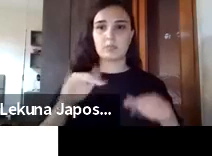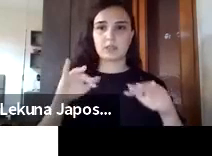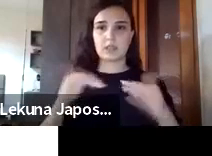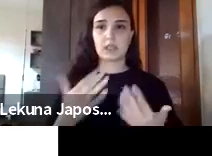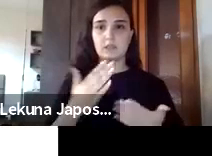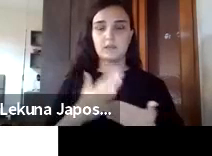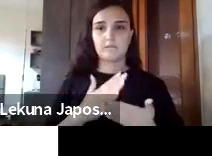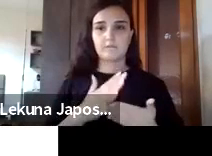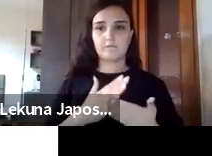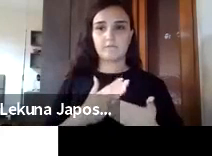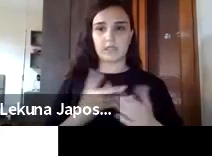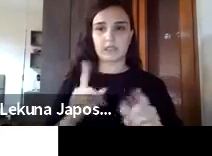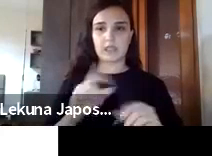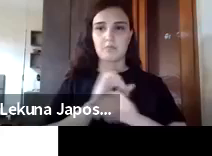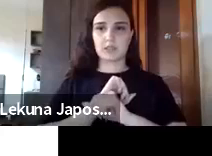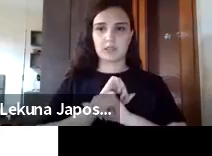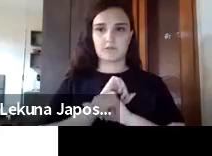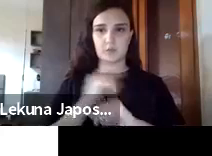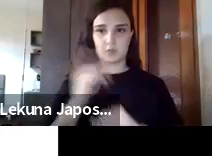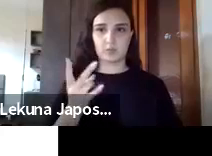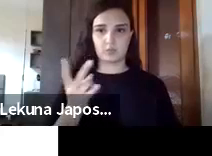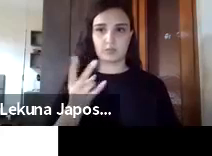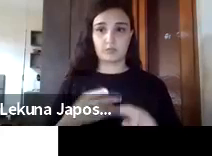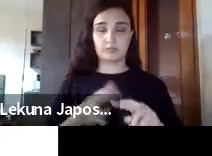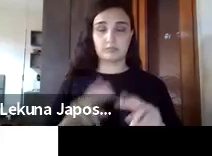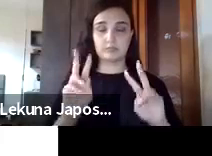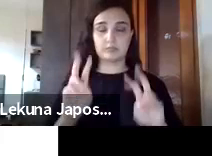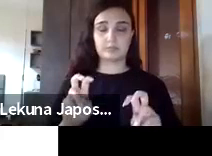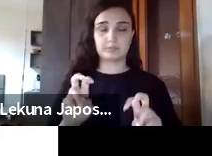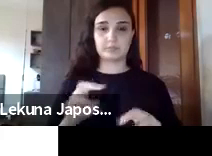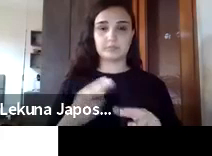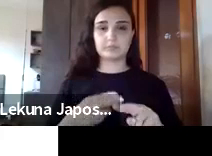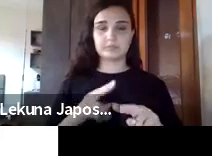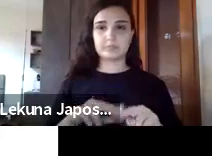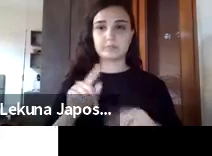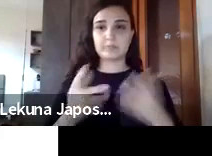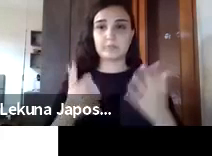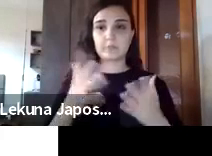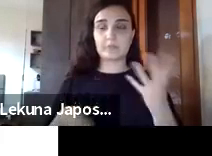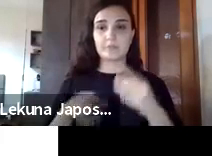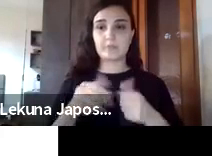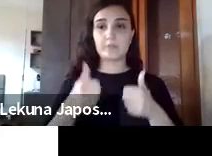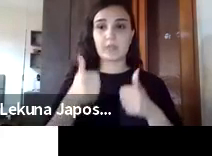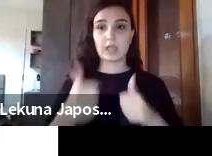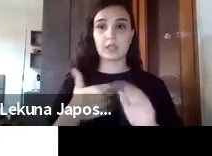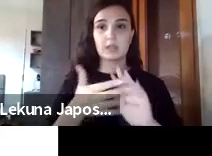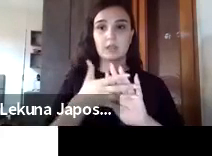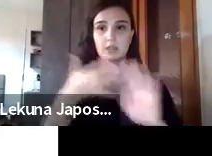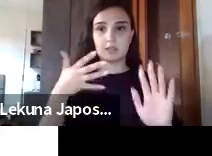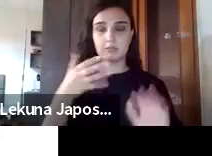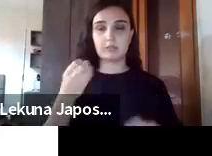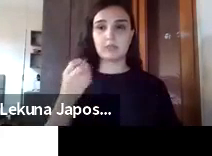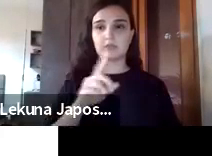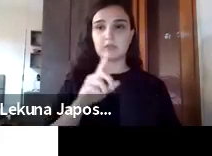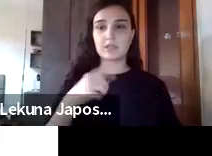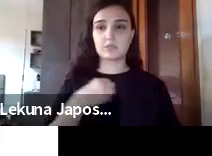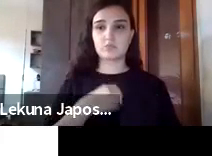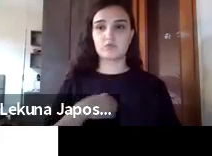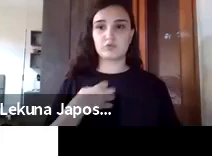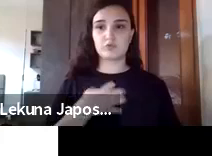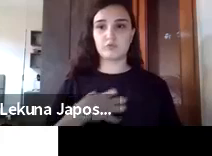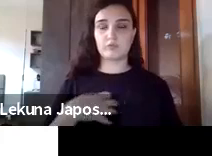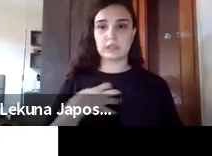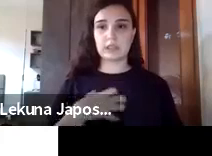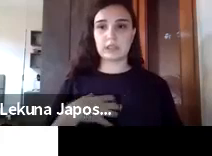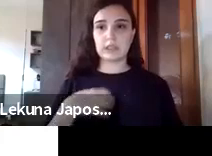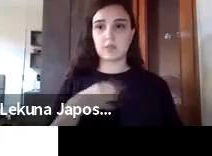ვარ, დამასვენე. ამას გულისხმობთ, ამიტომ ამას თუ კარგად გავიაზრებთ და კიდევ რაც ყველაზე მნიშვნელოვანია,